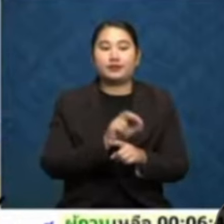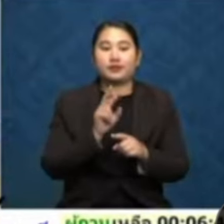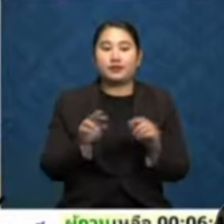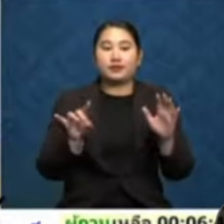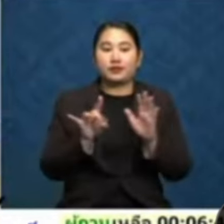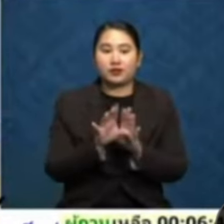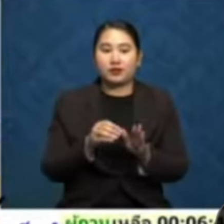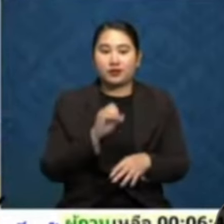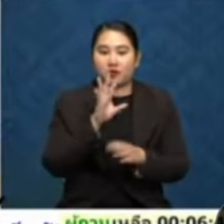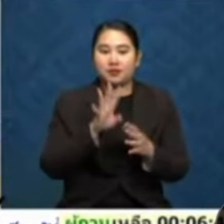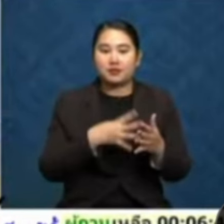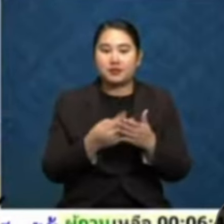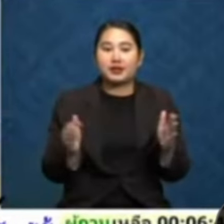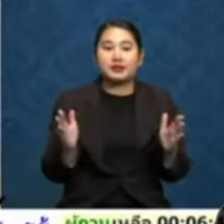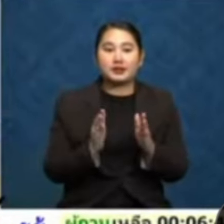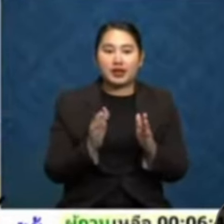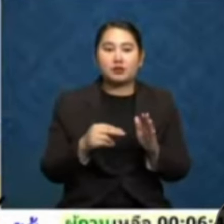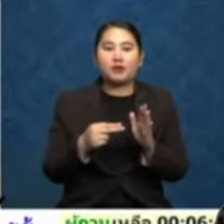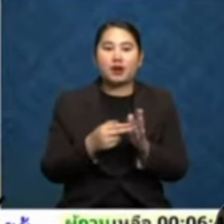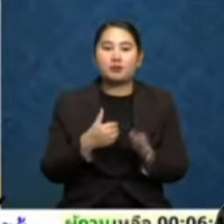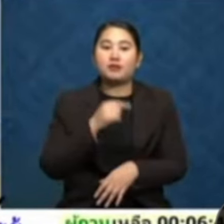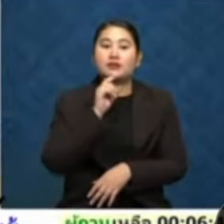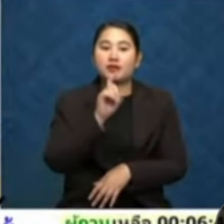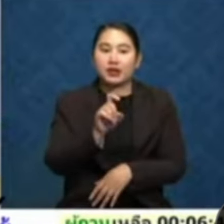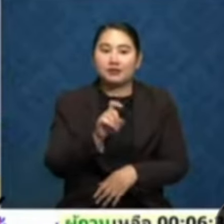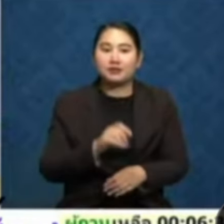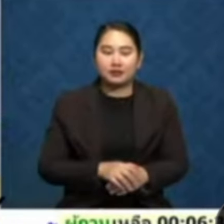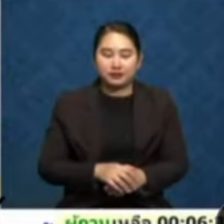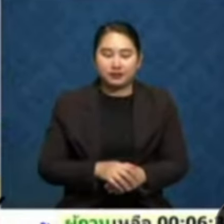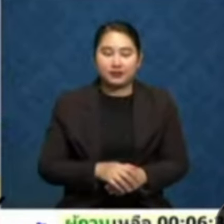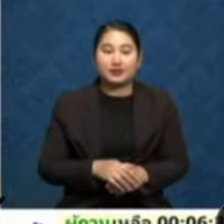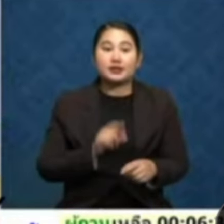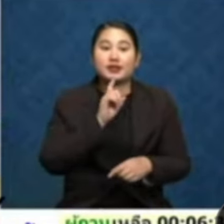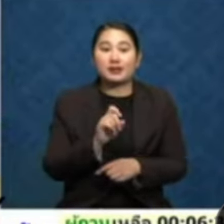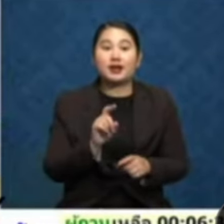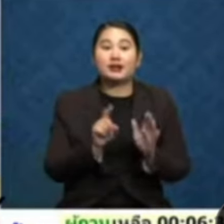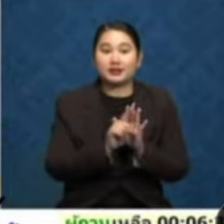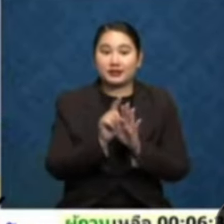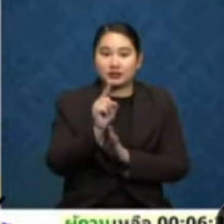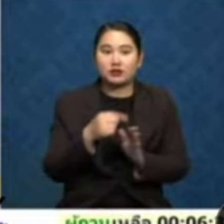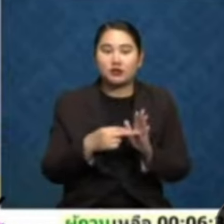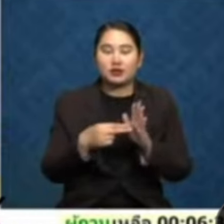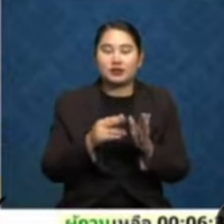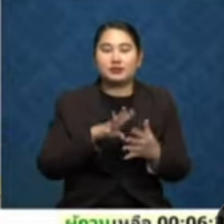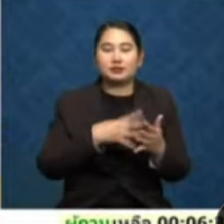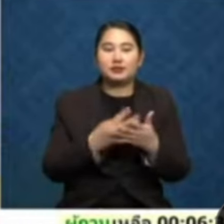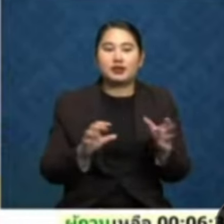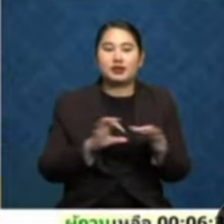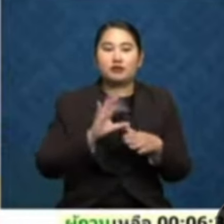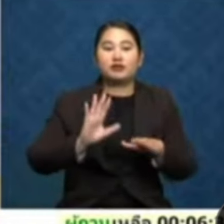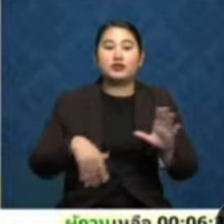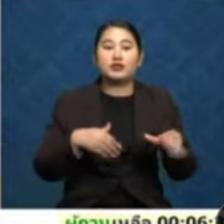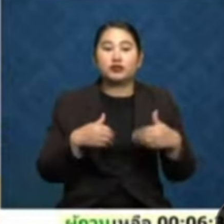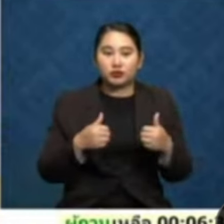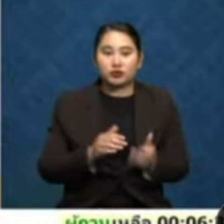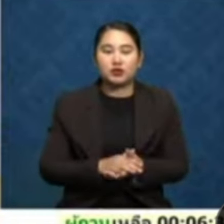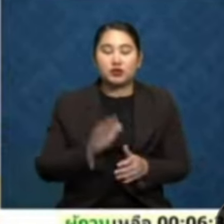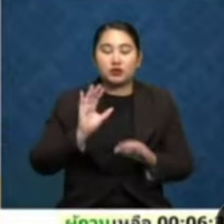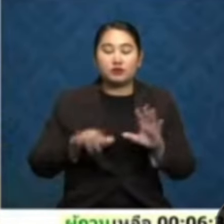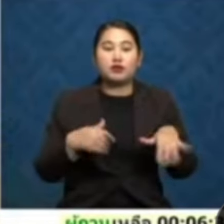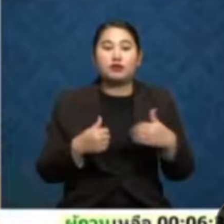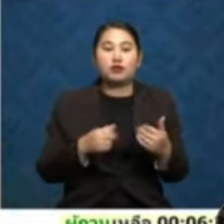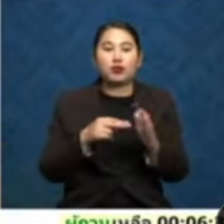ที่จะเป็นมาตรการระยะสั้นที่ผมจะขอตั้งคำถามท่านรัฐมนตรีในช่วงของการถามครั้งแรกครับก็คือในเรเรื่องของมาตรการที่เกี่ยวข้องกับการฟื้นฟูครับฟื้น